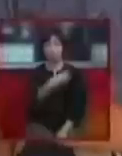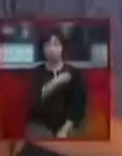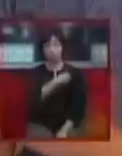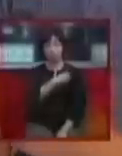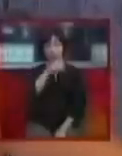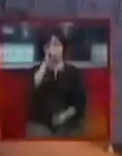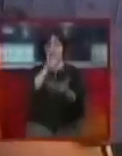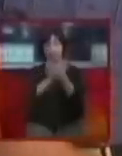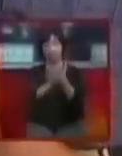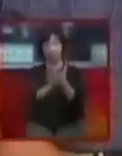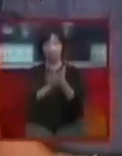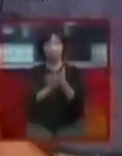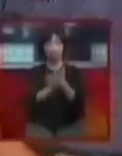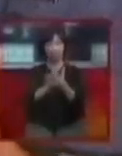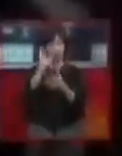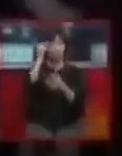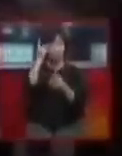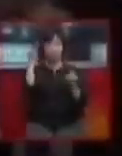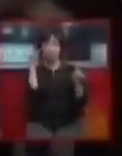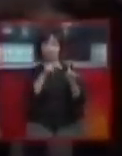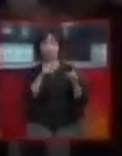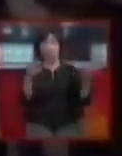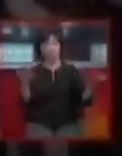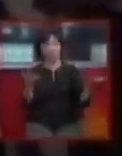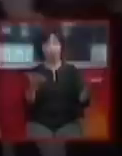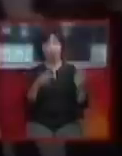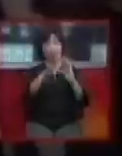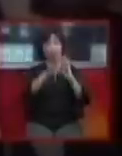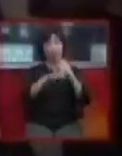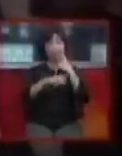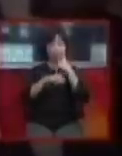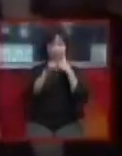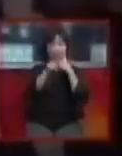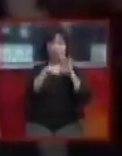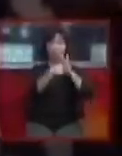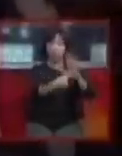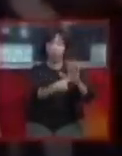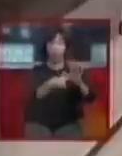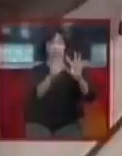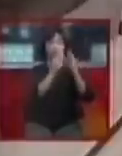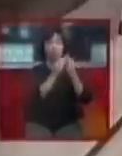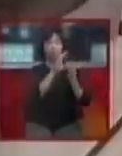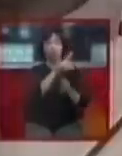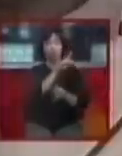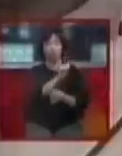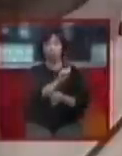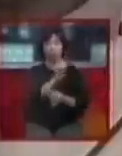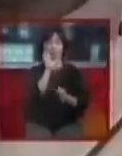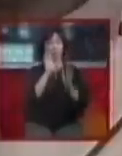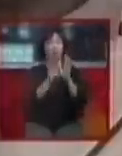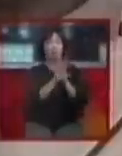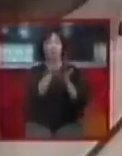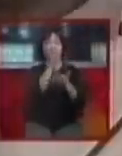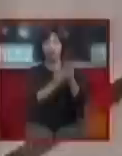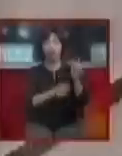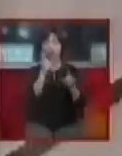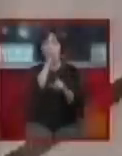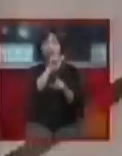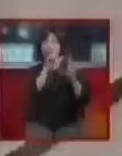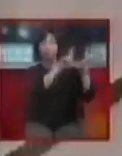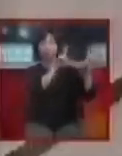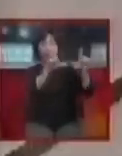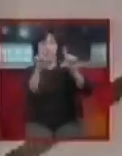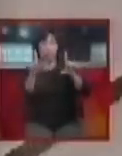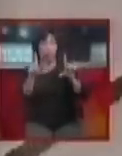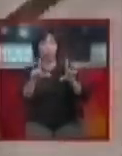ang mga pulis walang anggulong politika sa kaso. Kanina ipinakita na ng Laguna PNP sa pamilya Cua ang larawan ng mga hinihinalang sospek